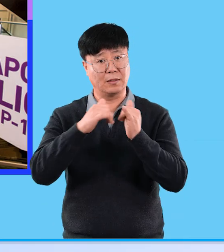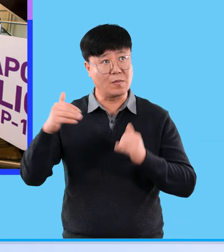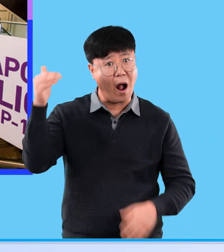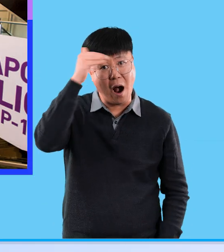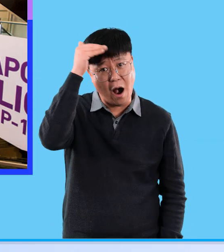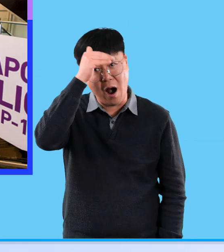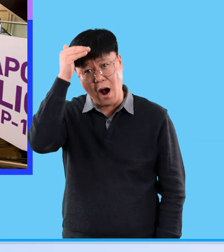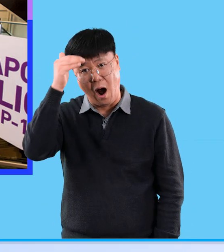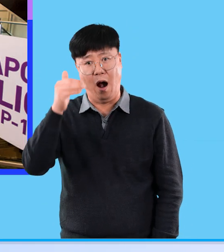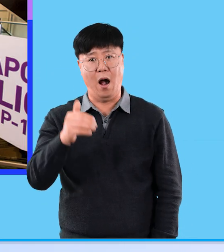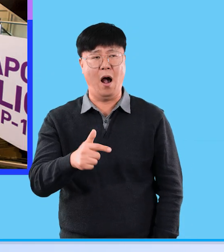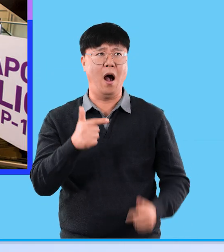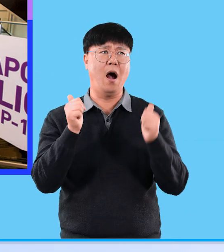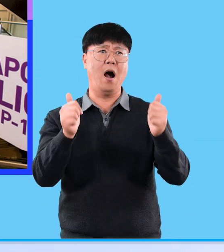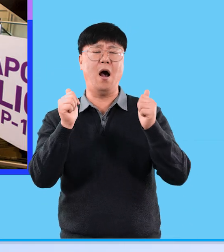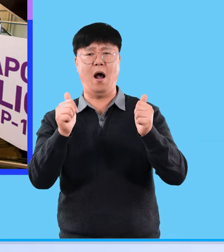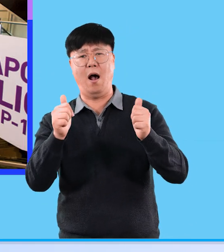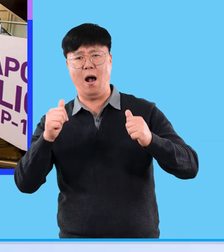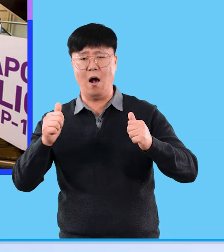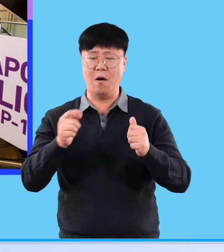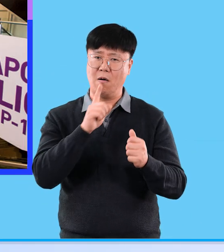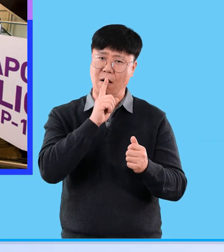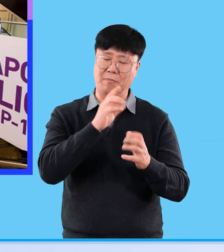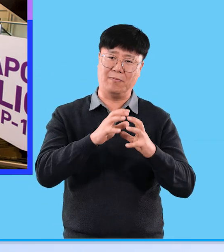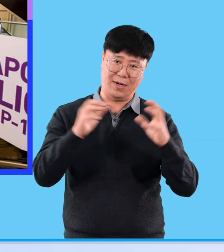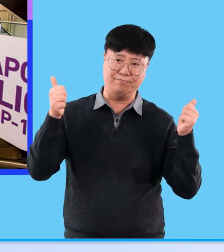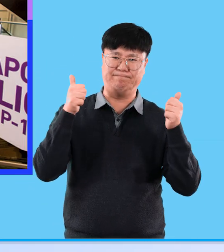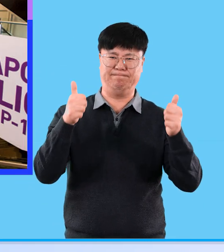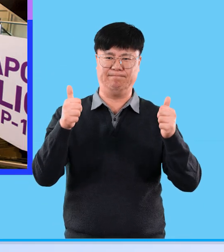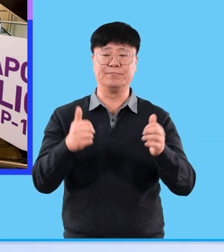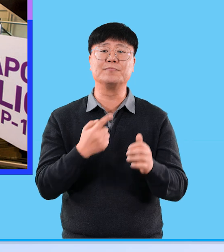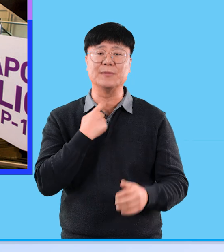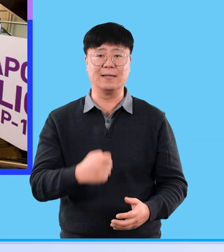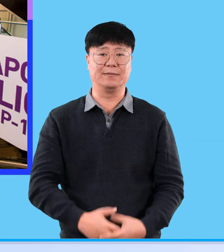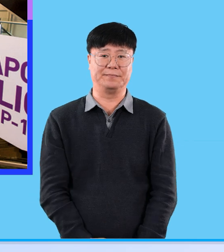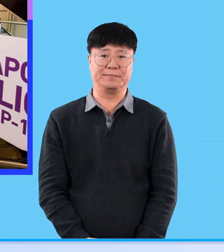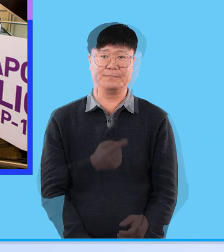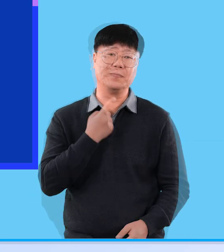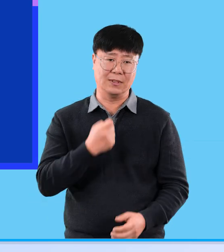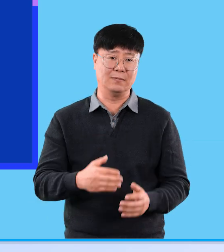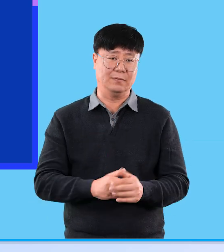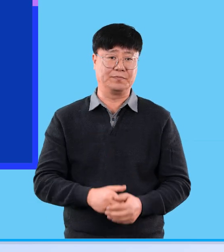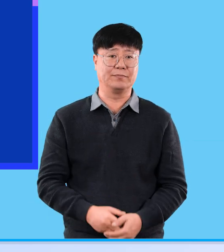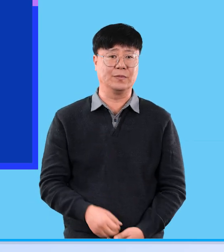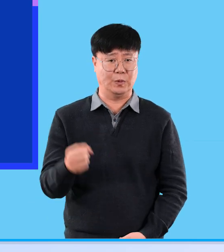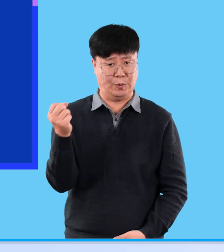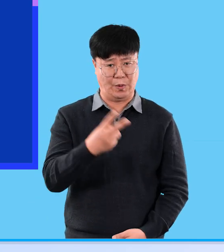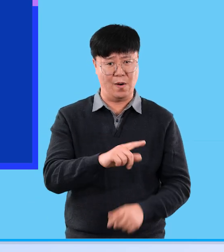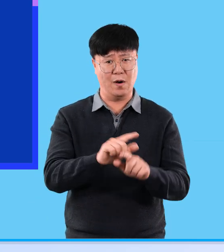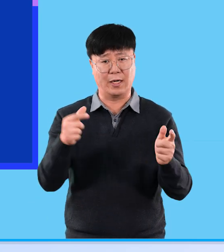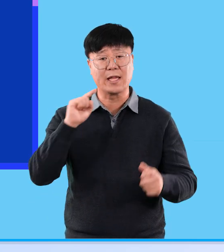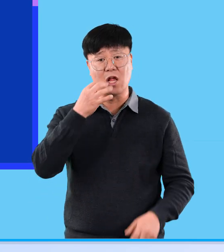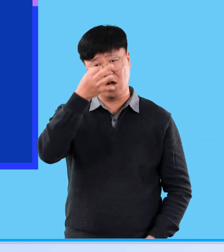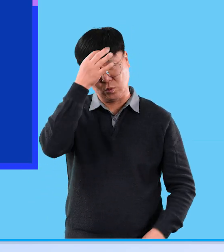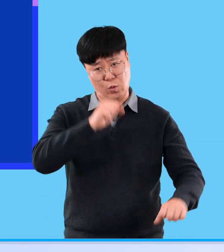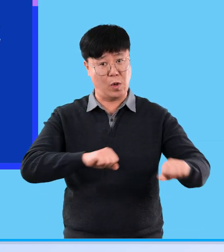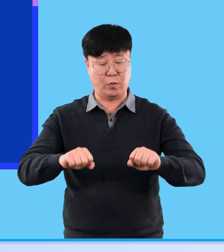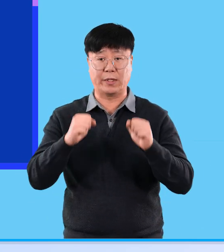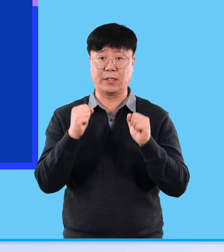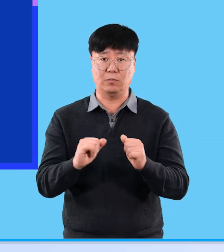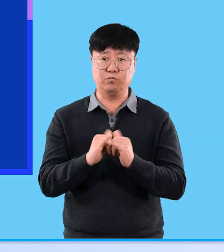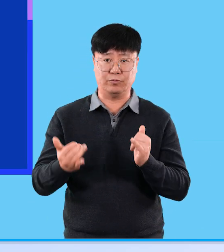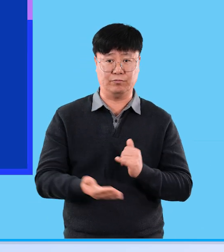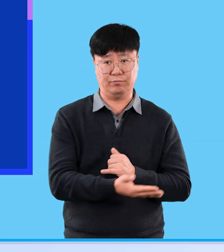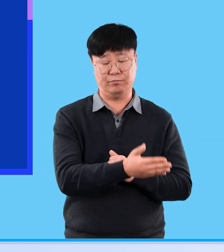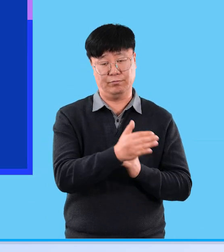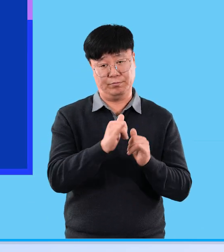사람들이 구경을 해왔었고 그리고 굉장히 큰 호응을 받게 되었습니다. 그리고 다양한 예술을 활동을